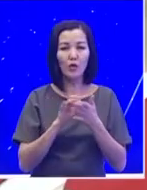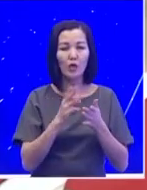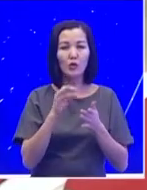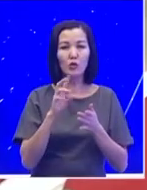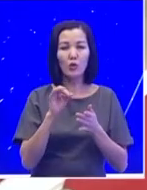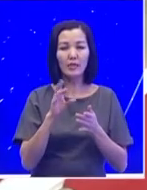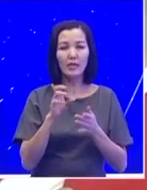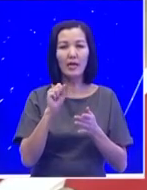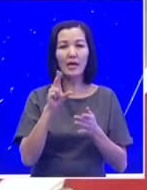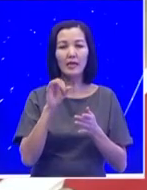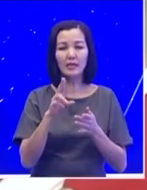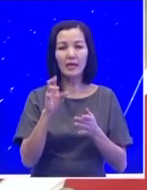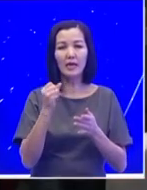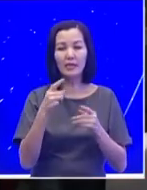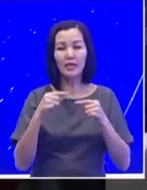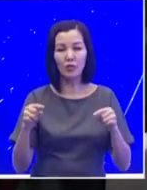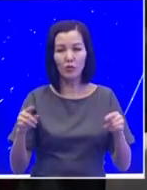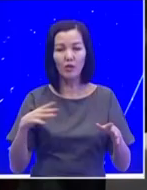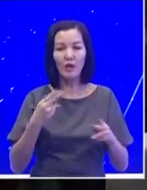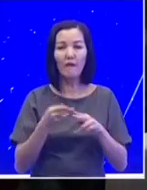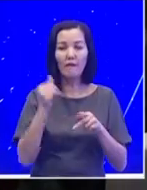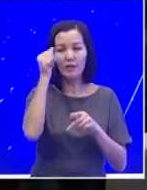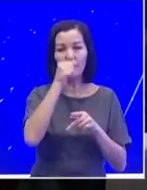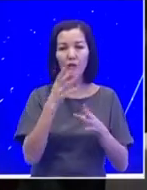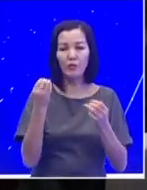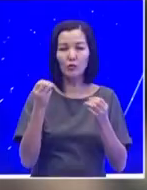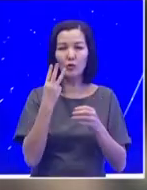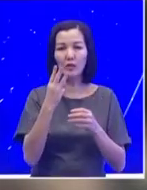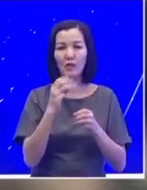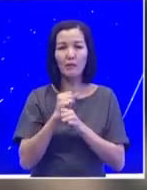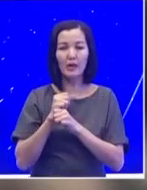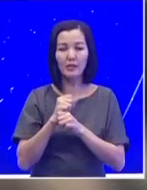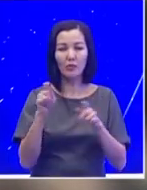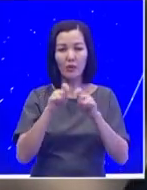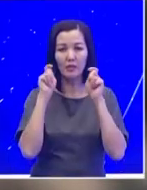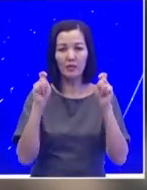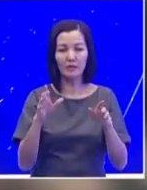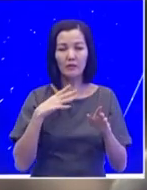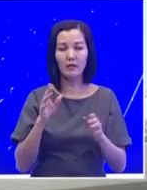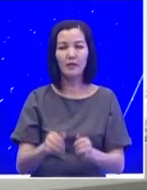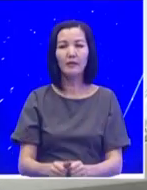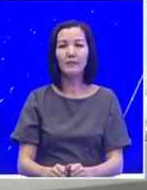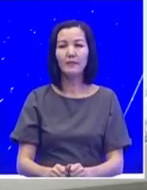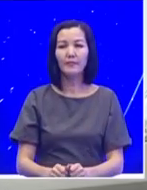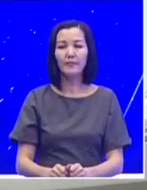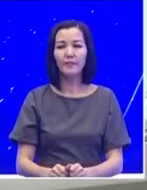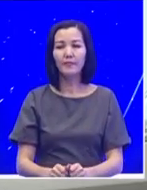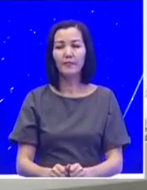Шоғансай, Ахкөл, Харасай и другие. В этом году их ряды пополнят еще 3 базы отдыха, отчитался Аким. В